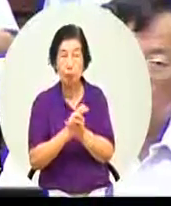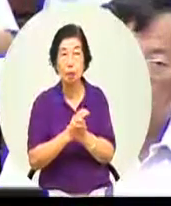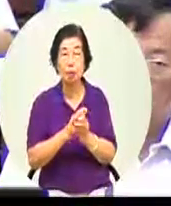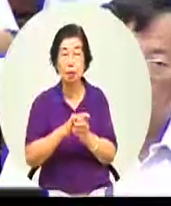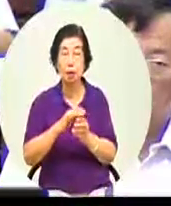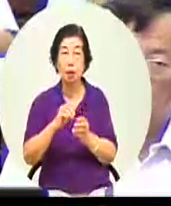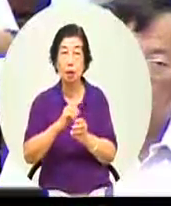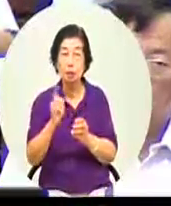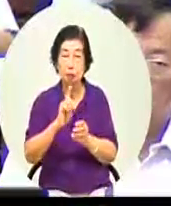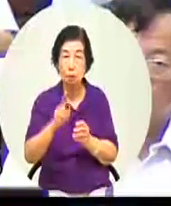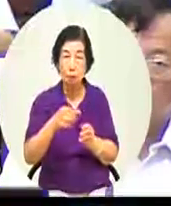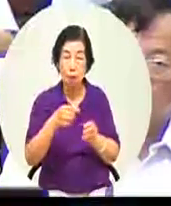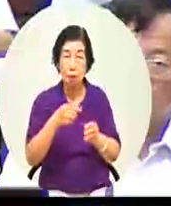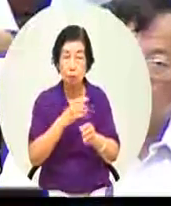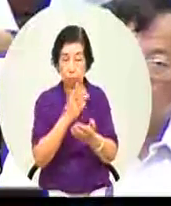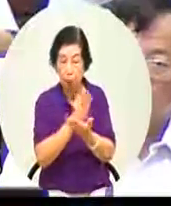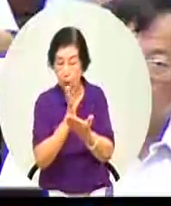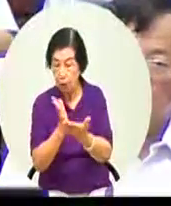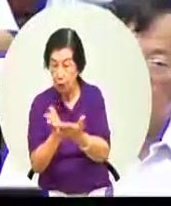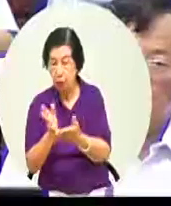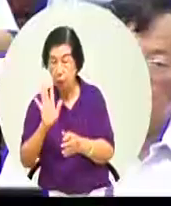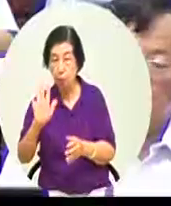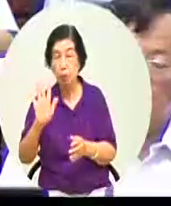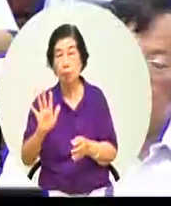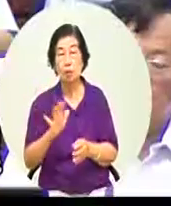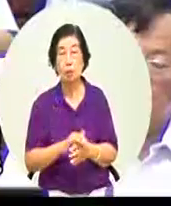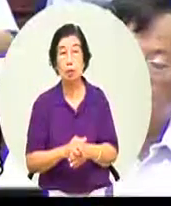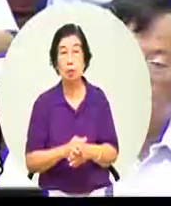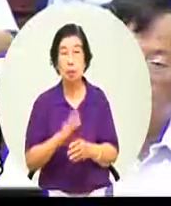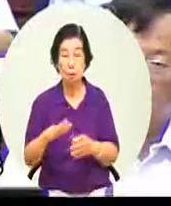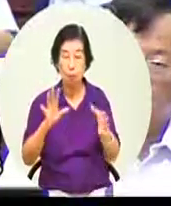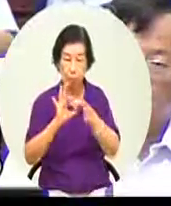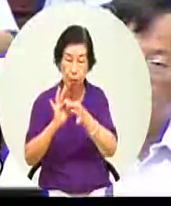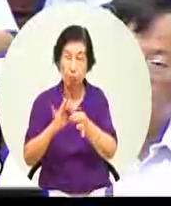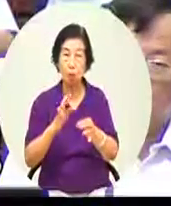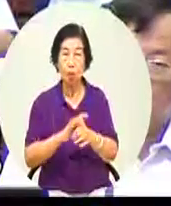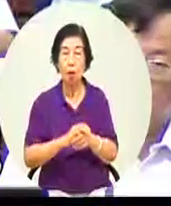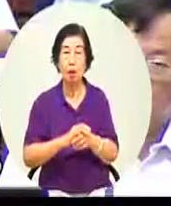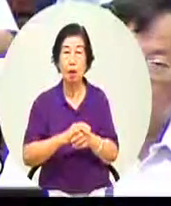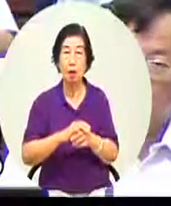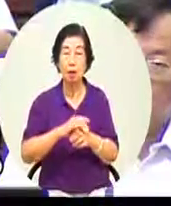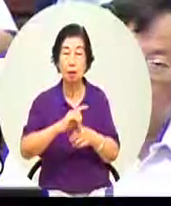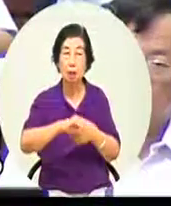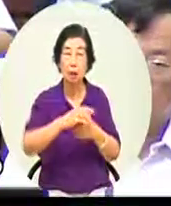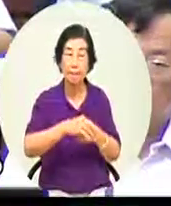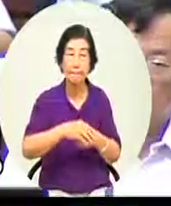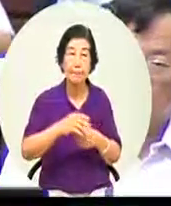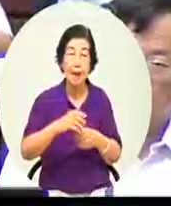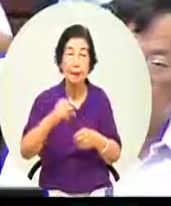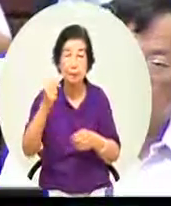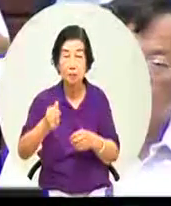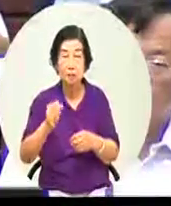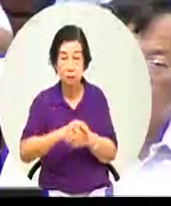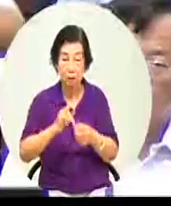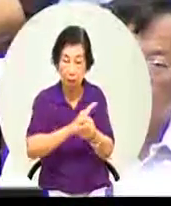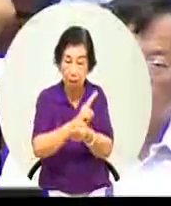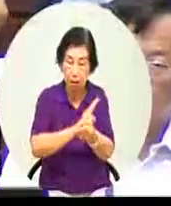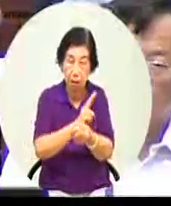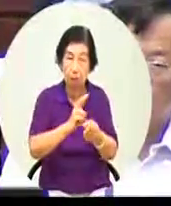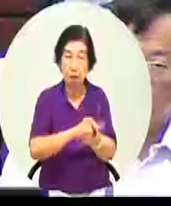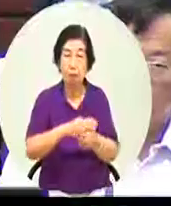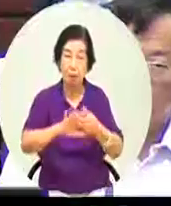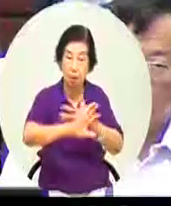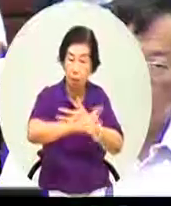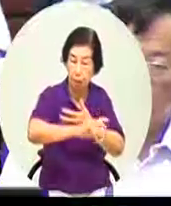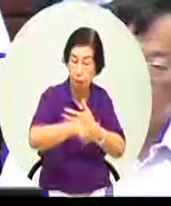净下设施的设置。所以这些都是在相关这个对于穆斯林游客的开拓的部分，我们所做的准备。另外还有一个